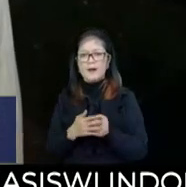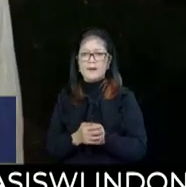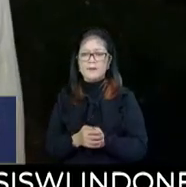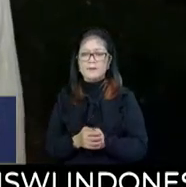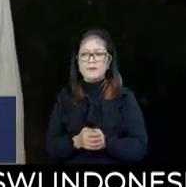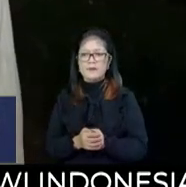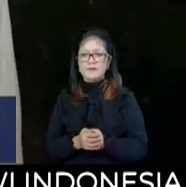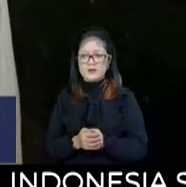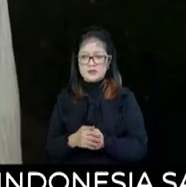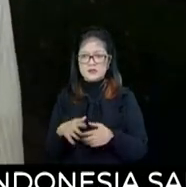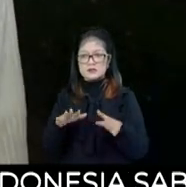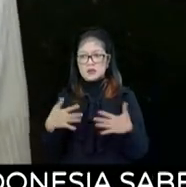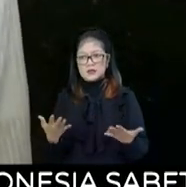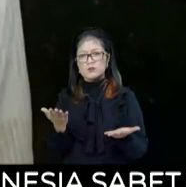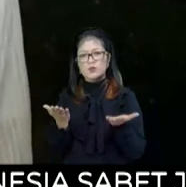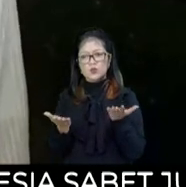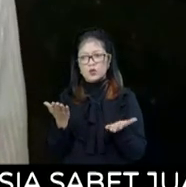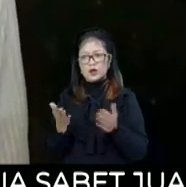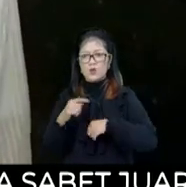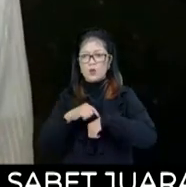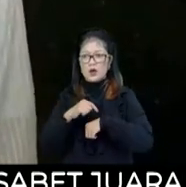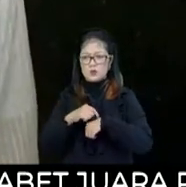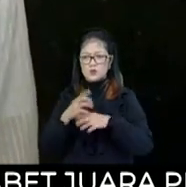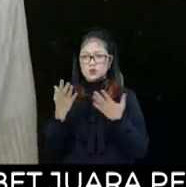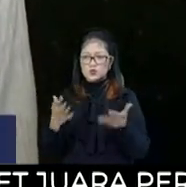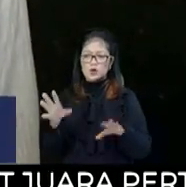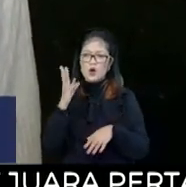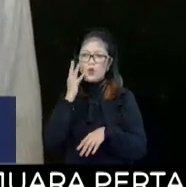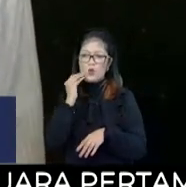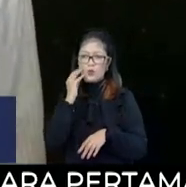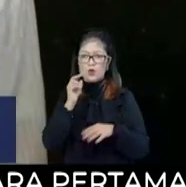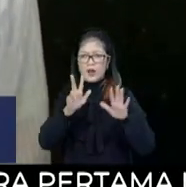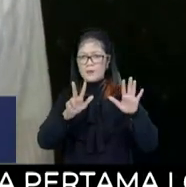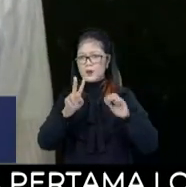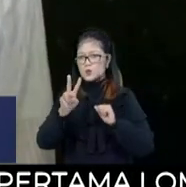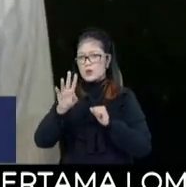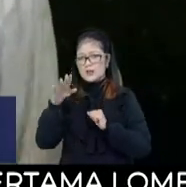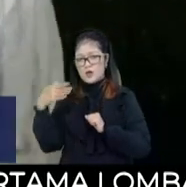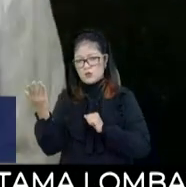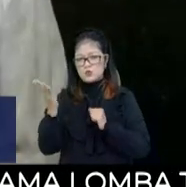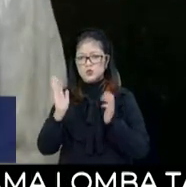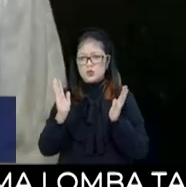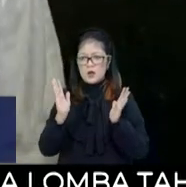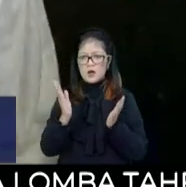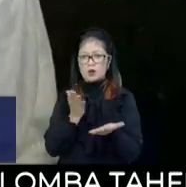Ya mungkin memang sudah 82 tahun. Ya mudah-mudahan